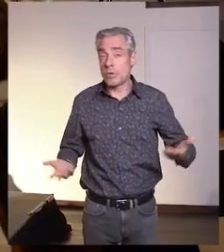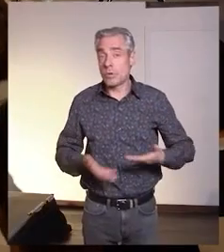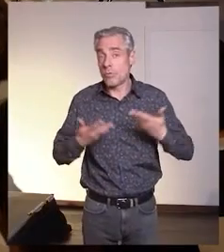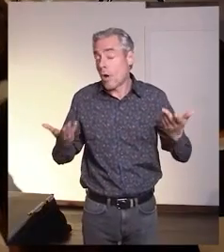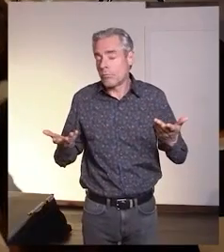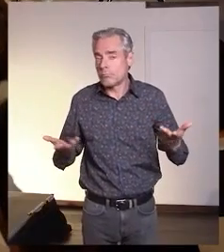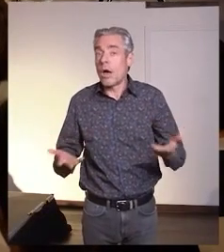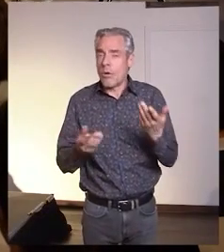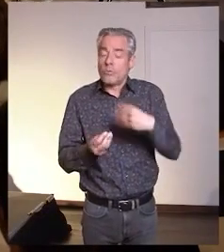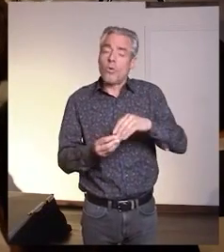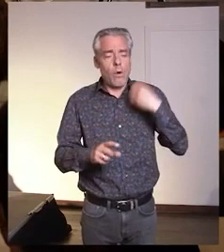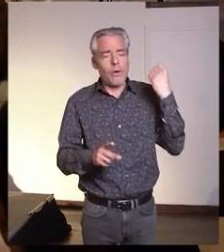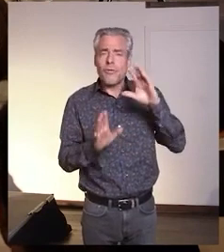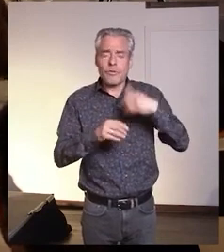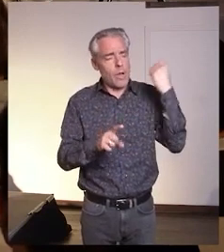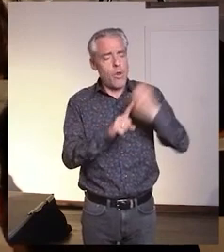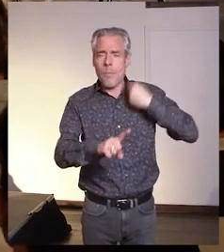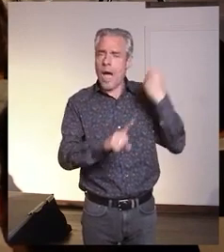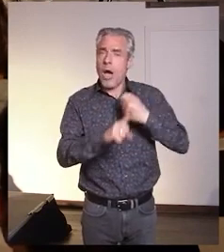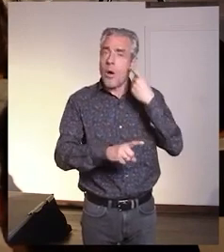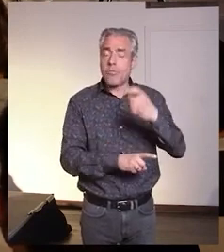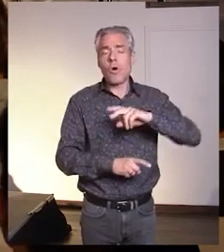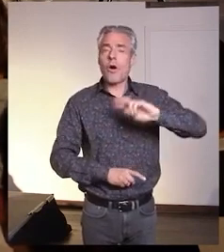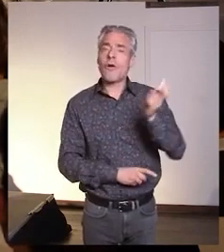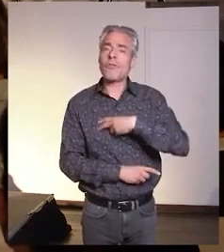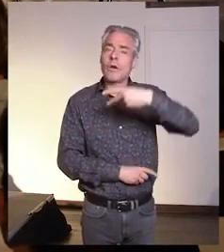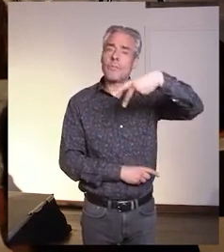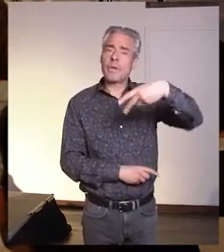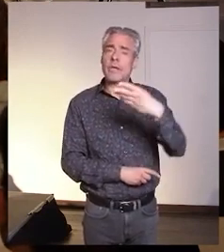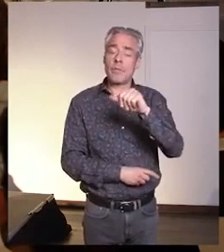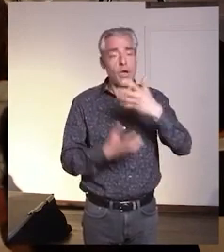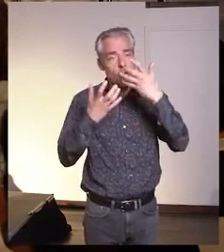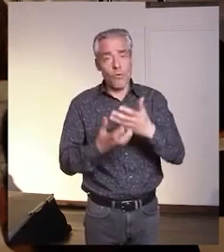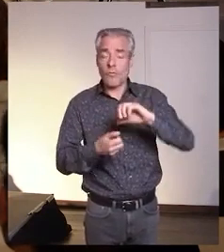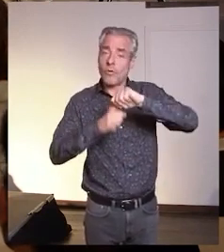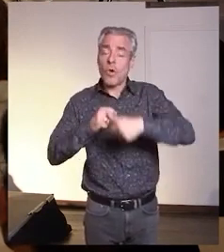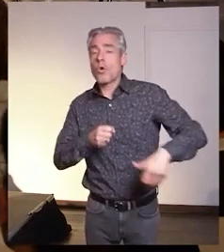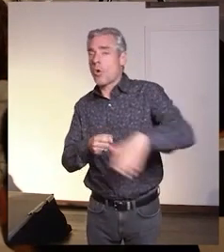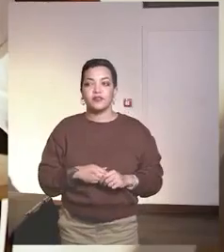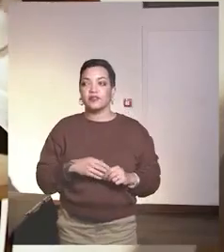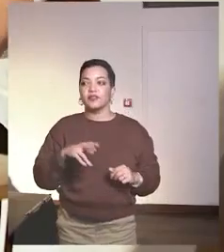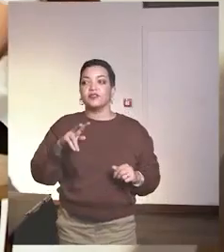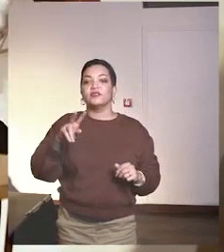et en fait, on va continuer de lutter pour avoir la PMA qu'on attend et qu'on désire et qu'on aura.